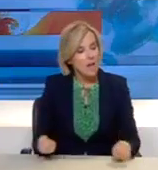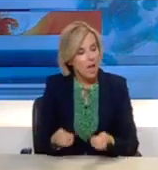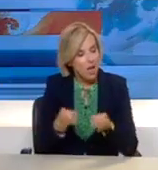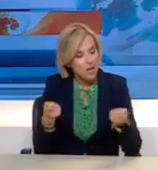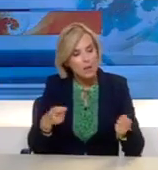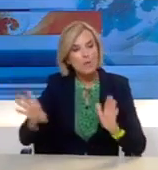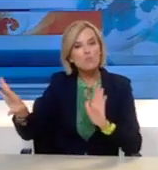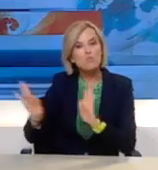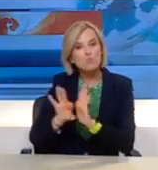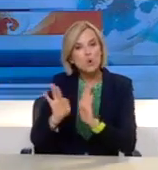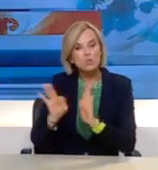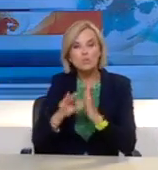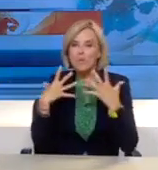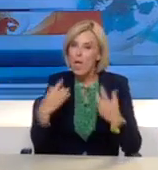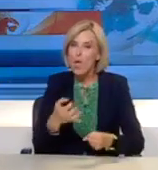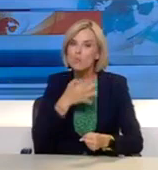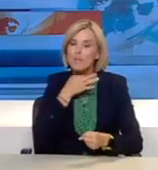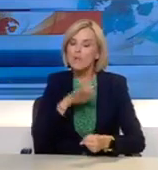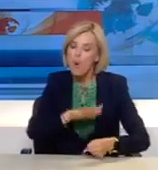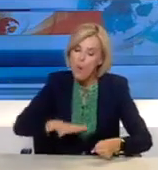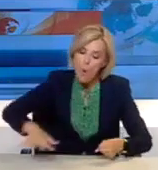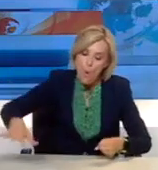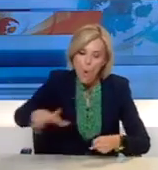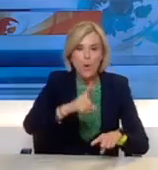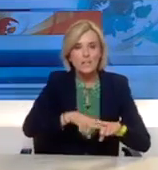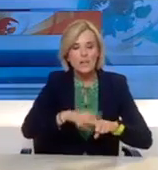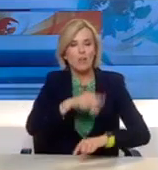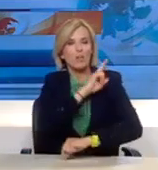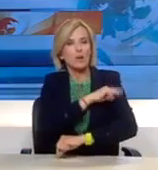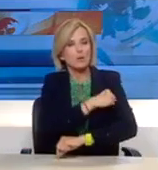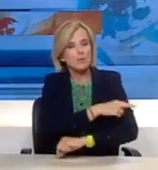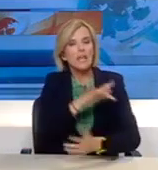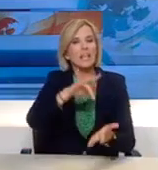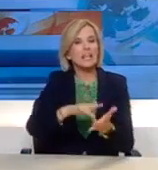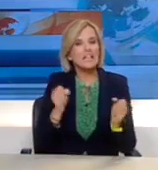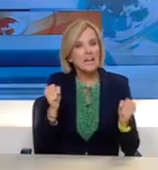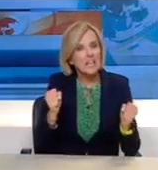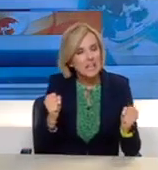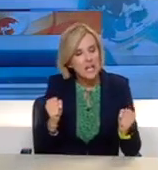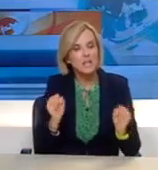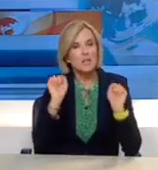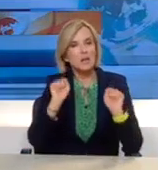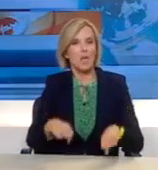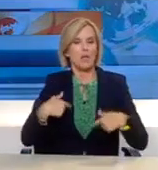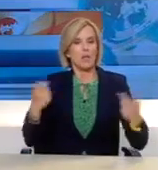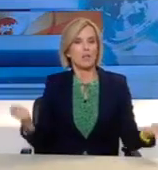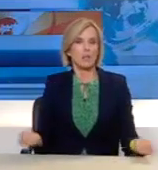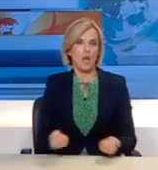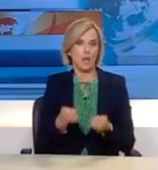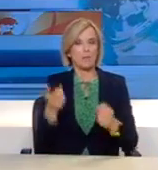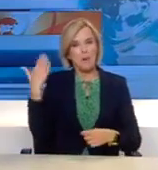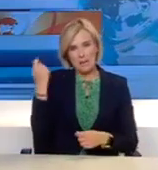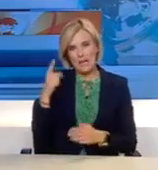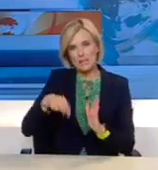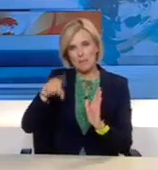προσλήψεις επιπλέον που είχαμε ανάγκη σε όλη την επικράτεια, τόσο στα νοσοκομεία όσο και στις δομές της πρωτοβάθμιας φροντίδας υγείας. Πριν λίγες